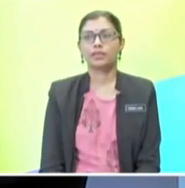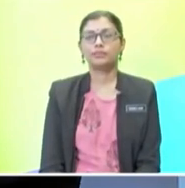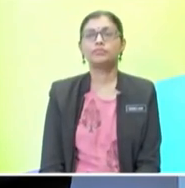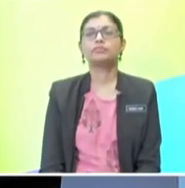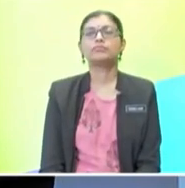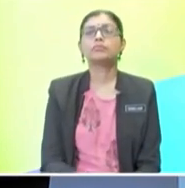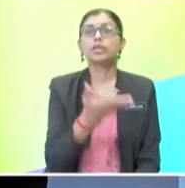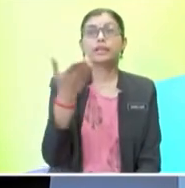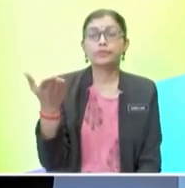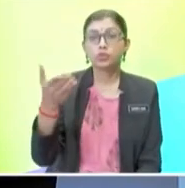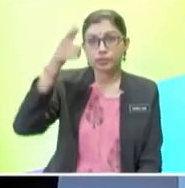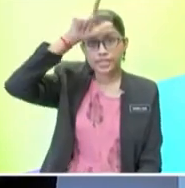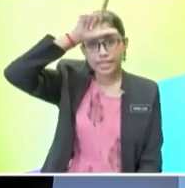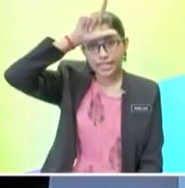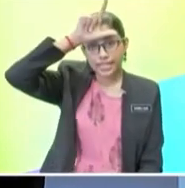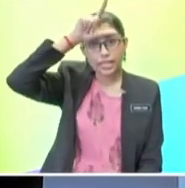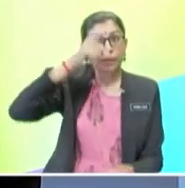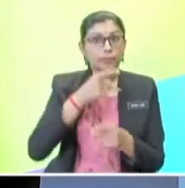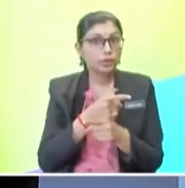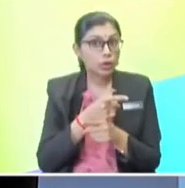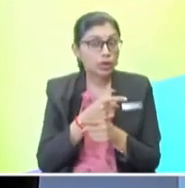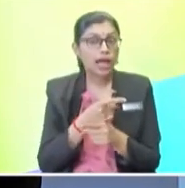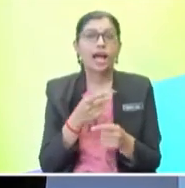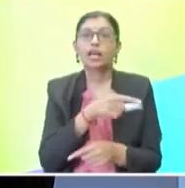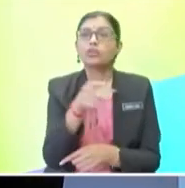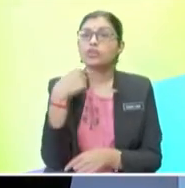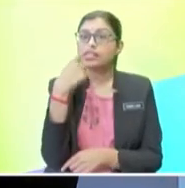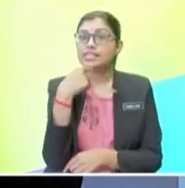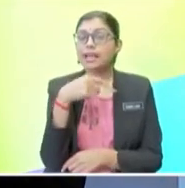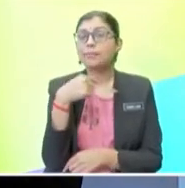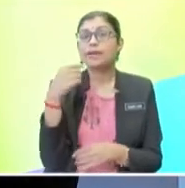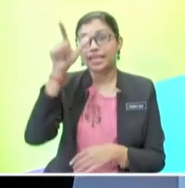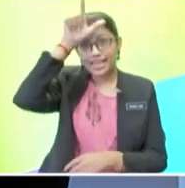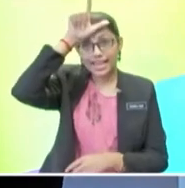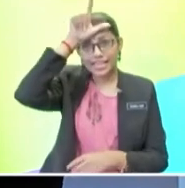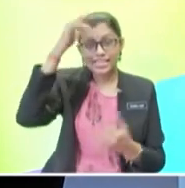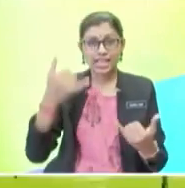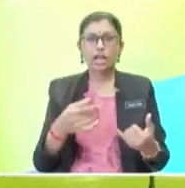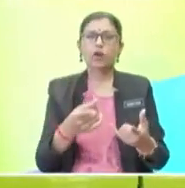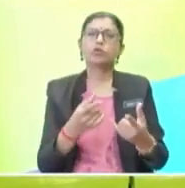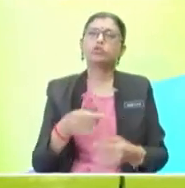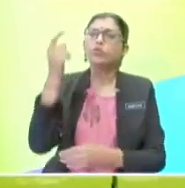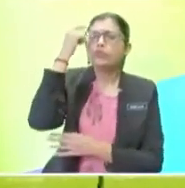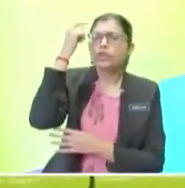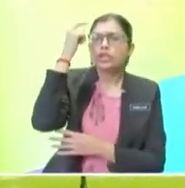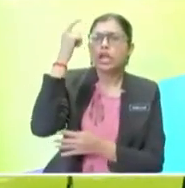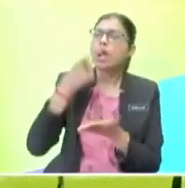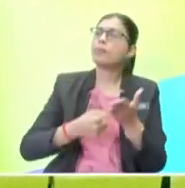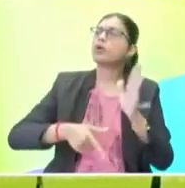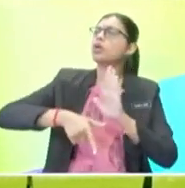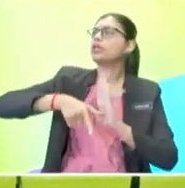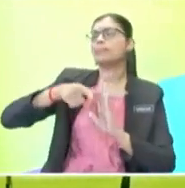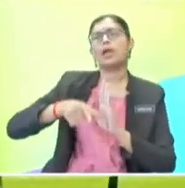Amar kongsikan dengan cikgu dan kawan-kawan apa kelebihan anak lelaki dalam keluarga Amar. Silakan Amar. Ya,